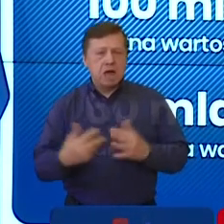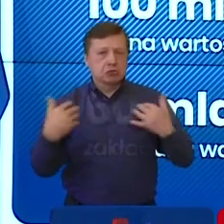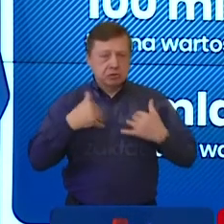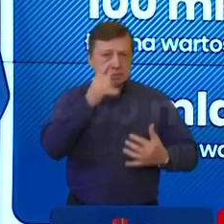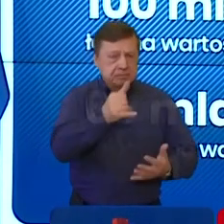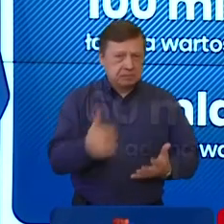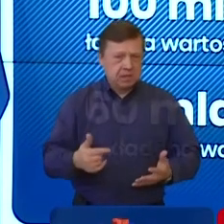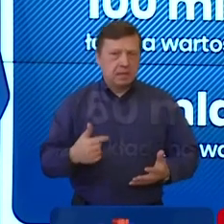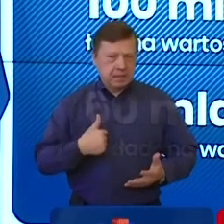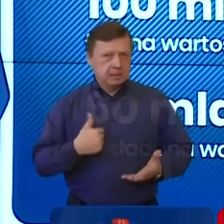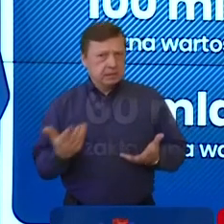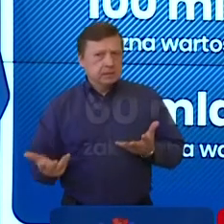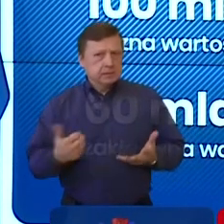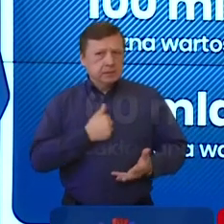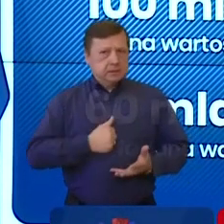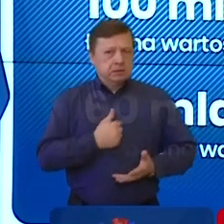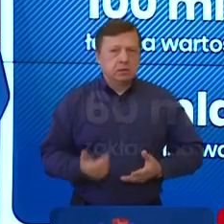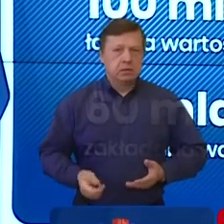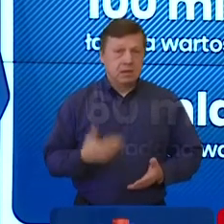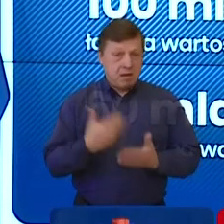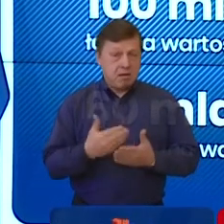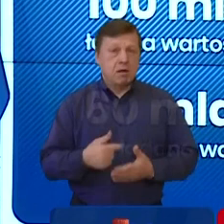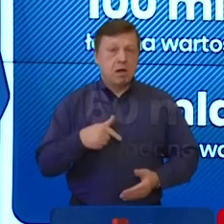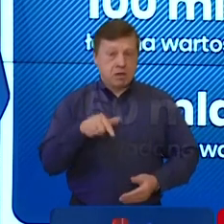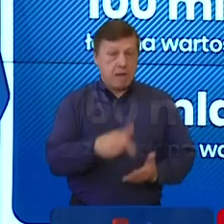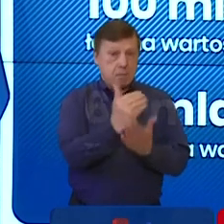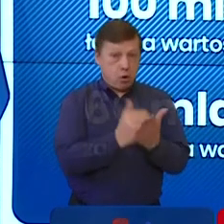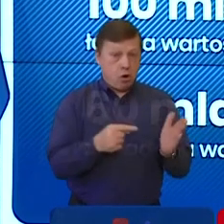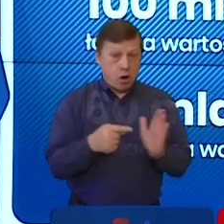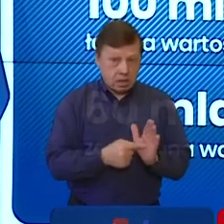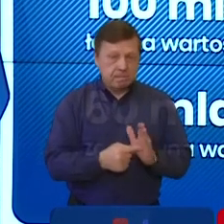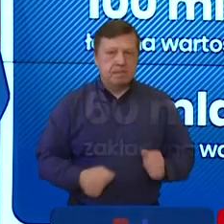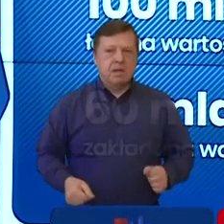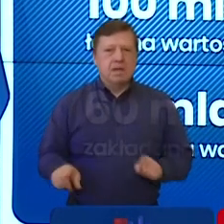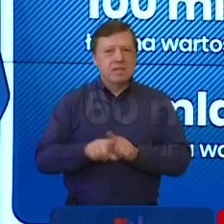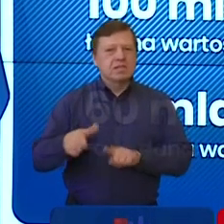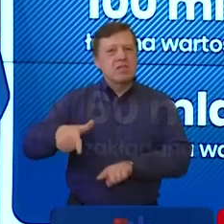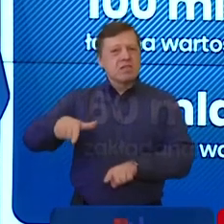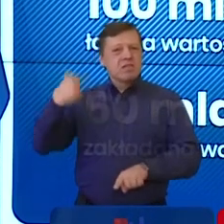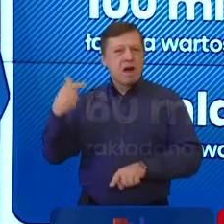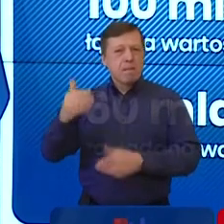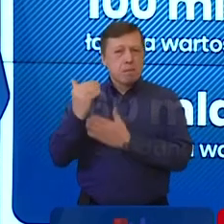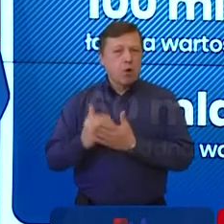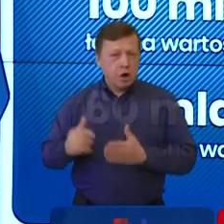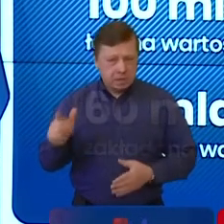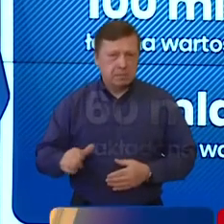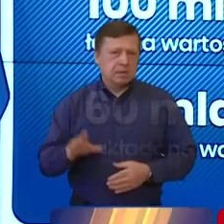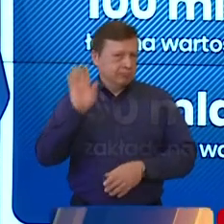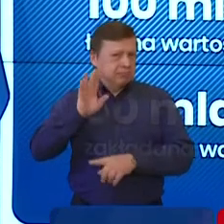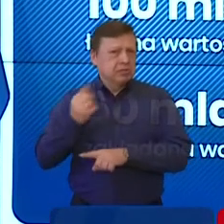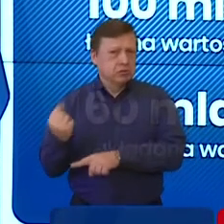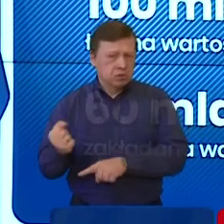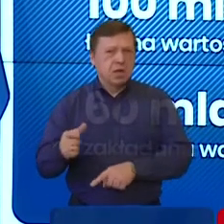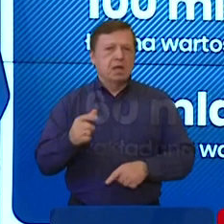życia. Będziemy na pewno poprzez ten program i ten, który ogłaszaliśmy 2 tygodnie temu, który cały czas jest w mocy,